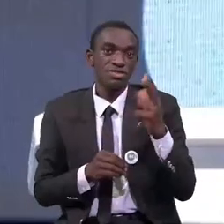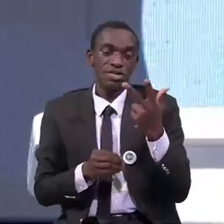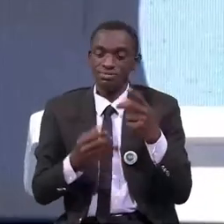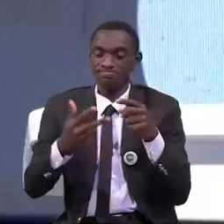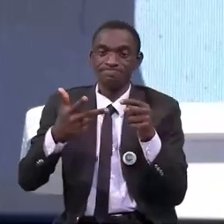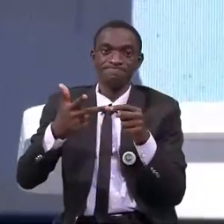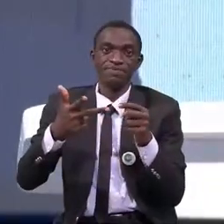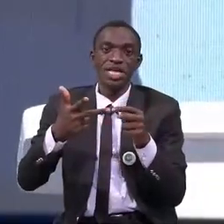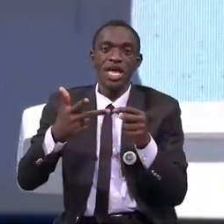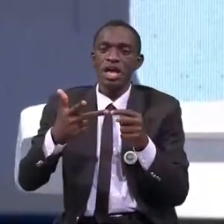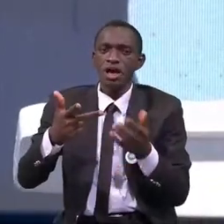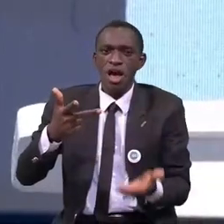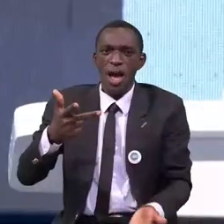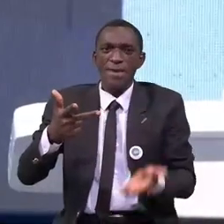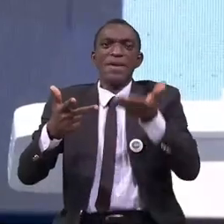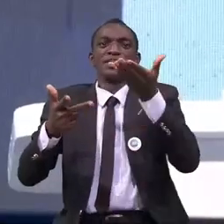3